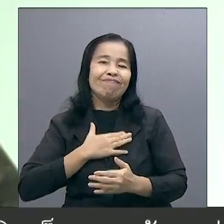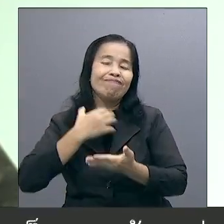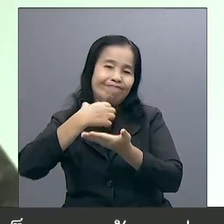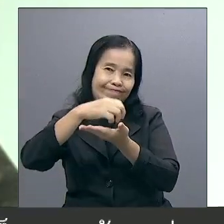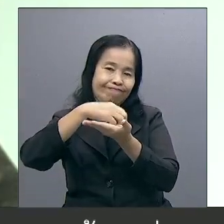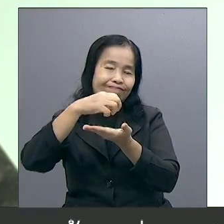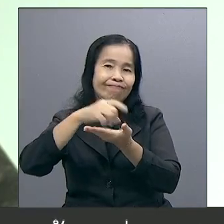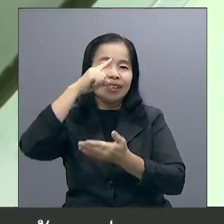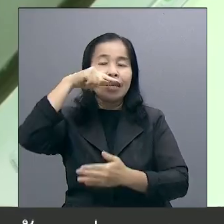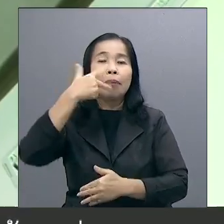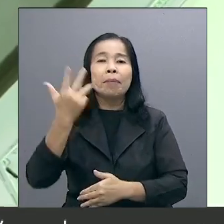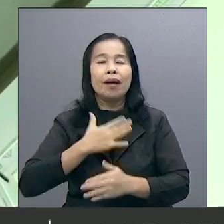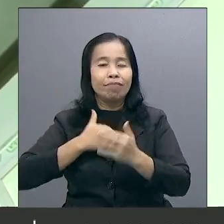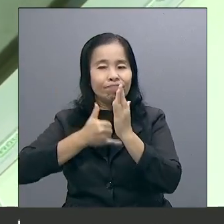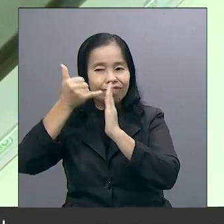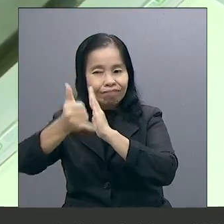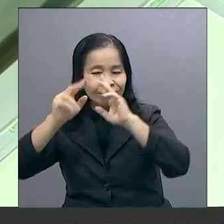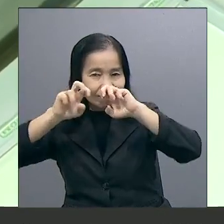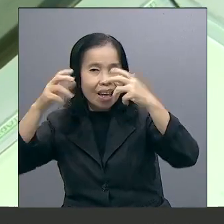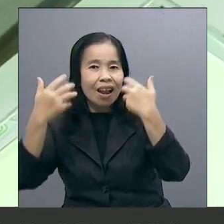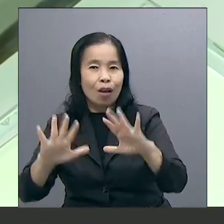ิ ไทย PBS รายงัด